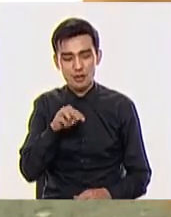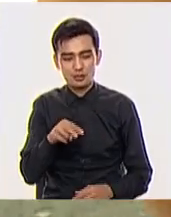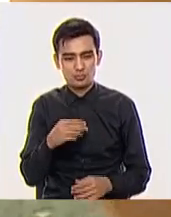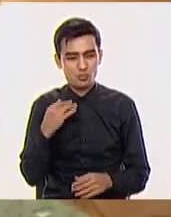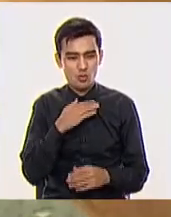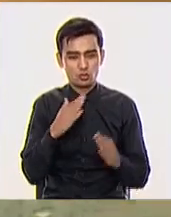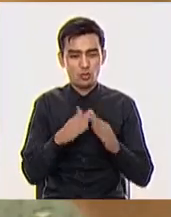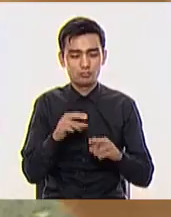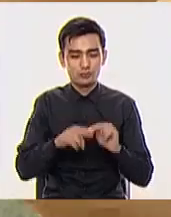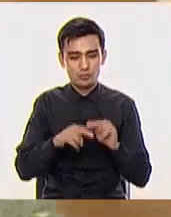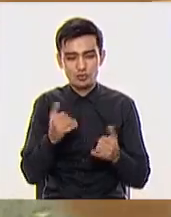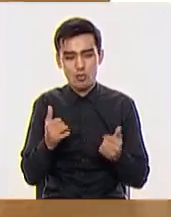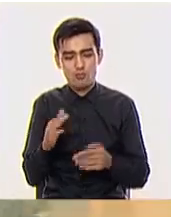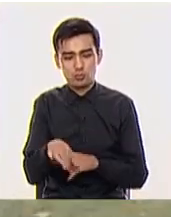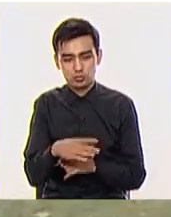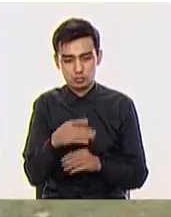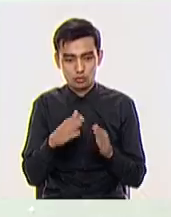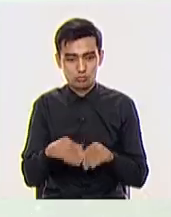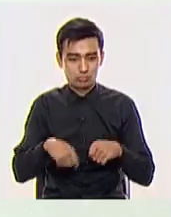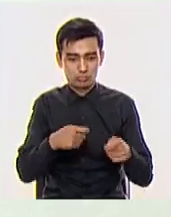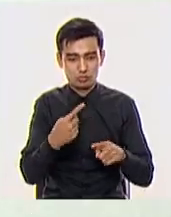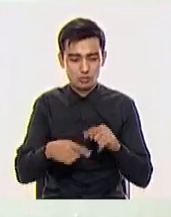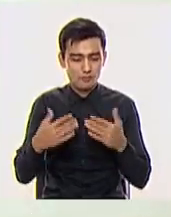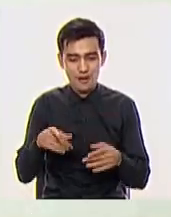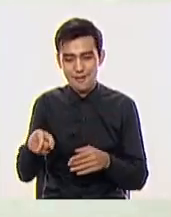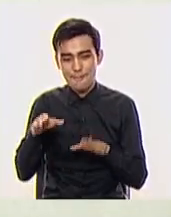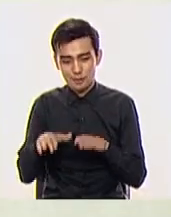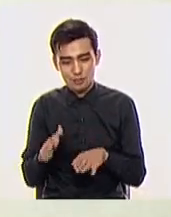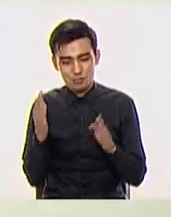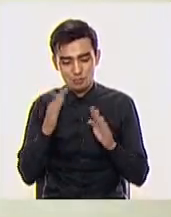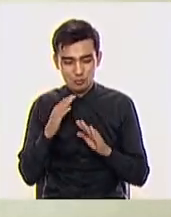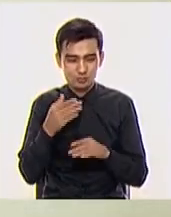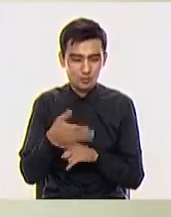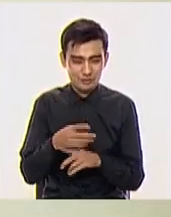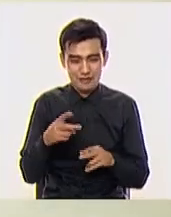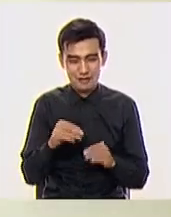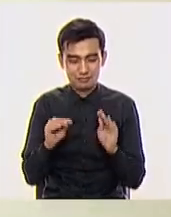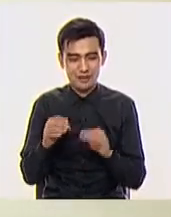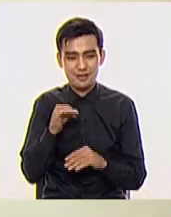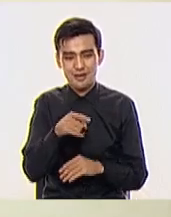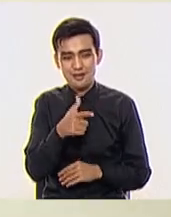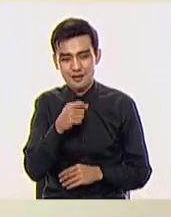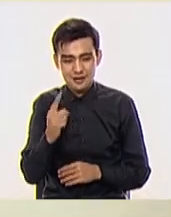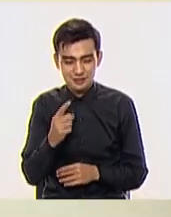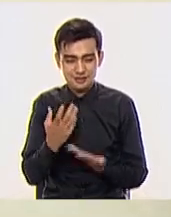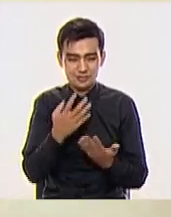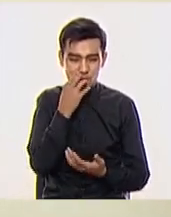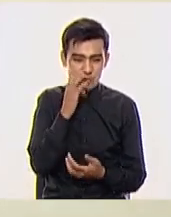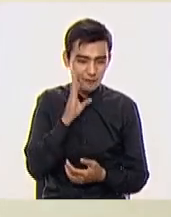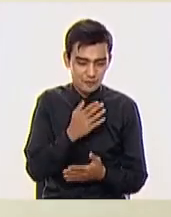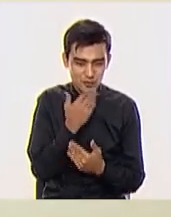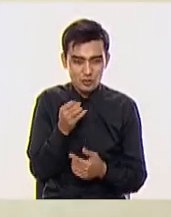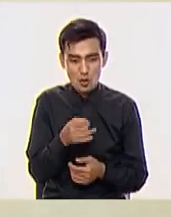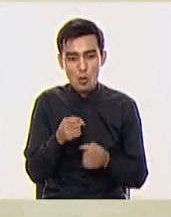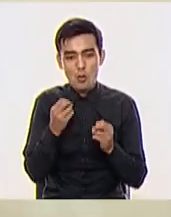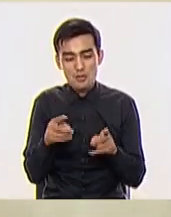үйлер салынған үйлер бос тұр. Осы жерден үй алсын. Бұл апатты үйлердің ішінде не табиғи газ, не ыстық су жоқ. Тұрғындар